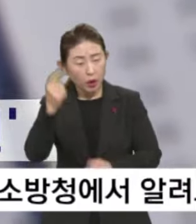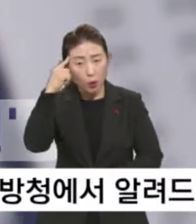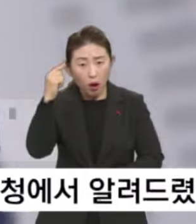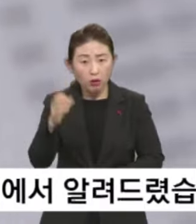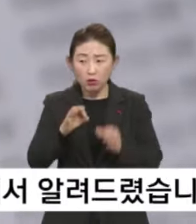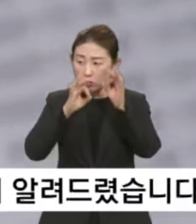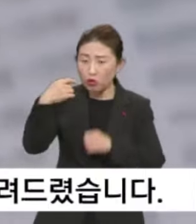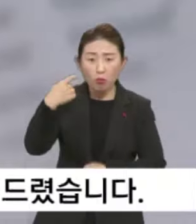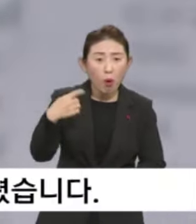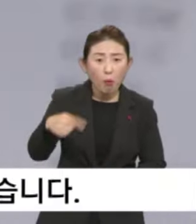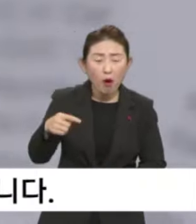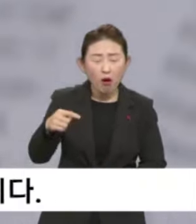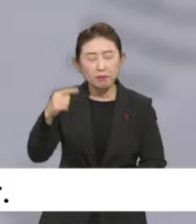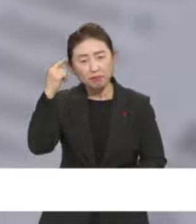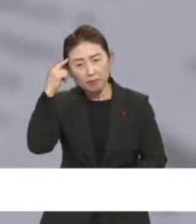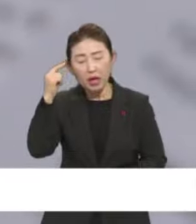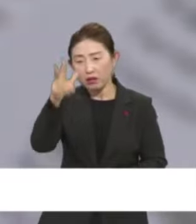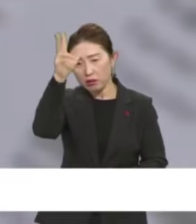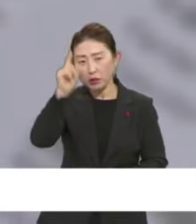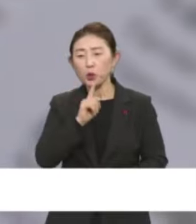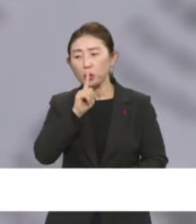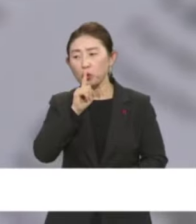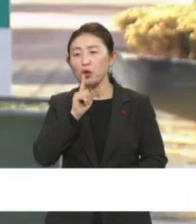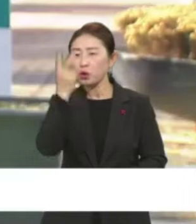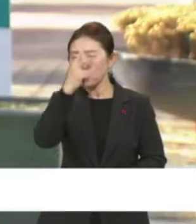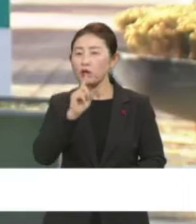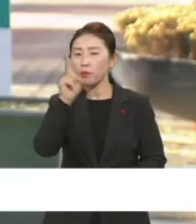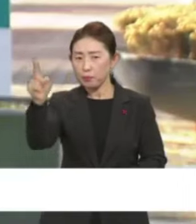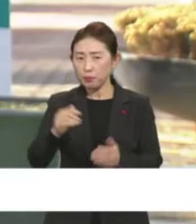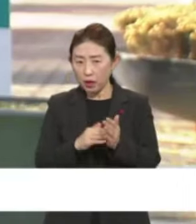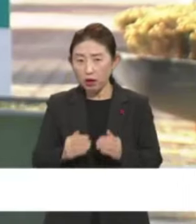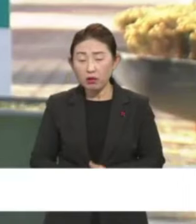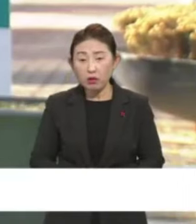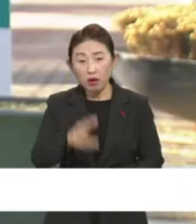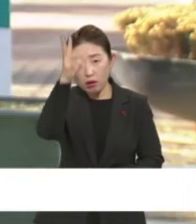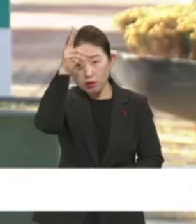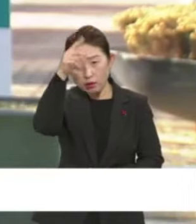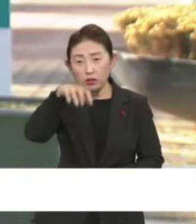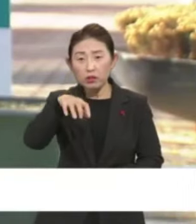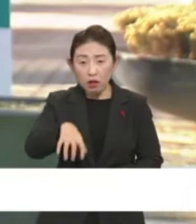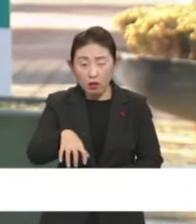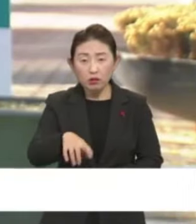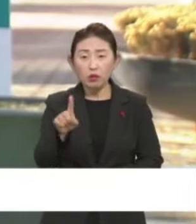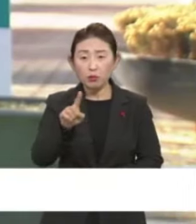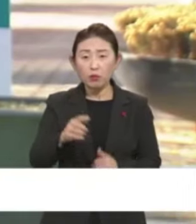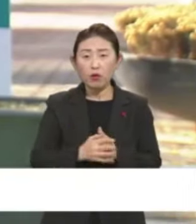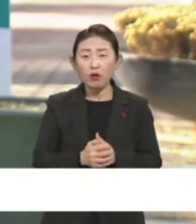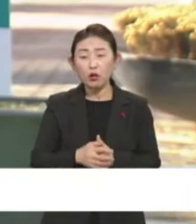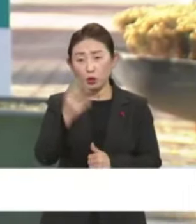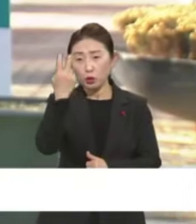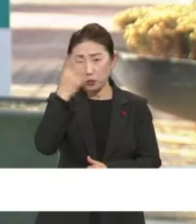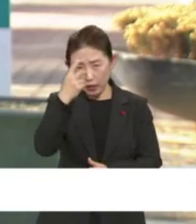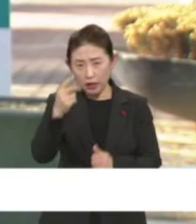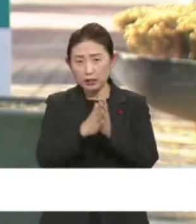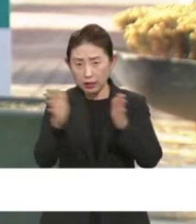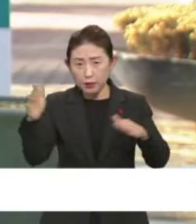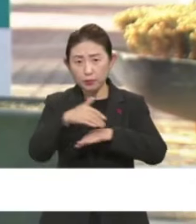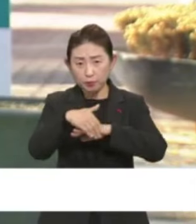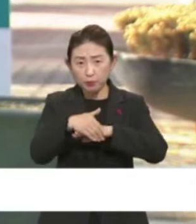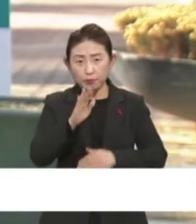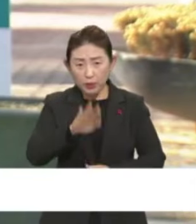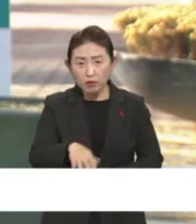위해 경찰의 수사를 의뢰했습니다 병원측은 수술과 마취 후속 치료 등 전 과정에서 의료적으로 특이할 만한